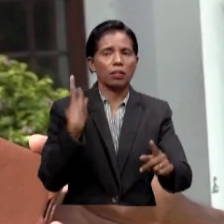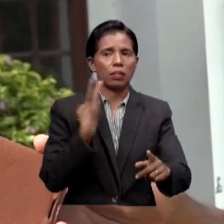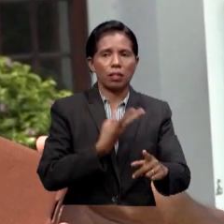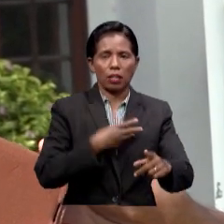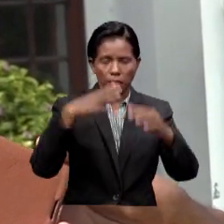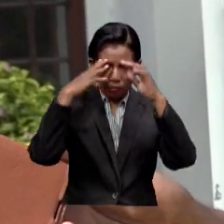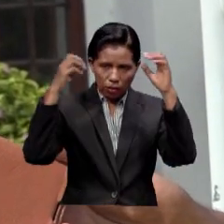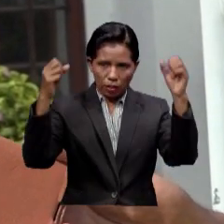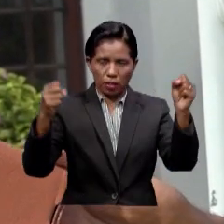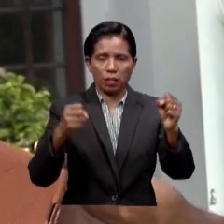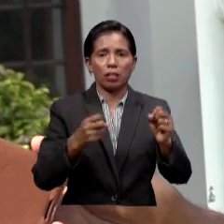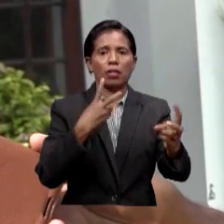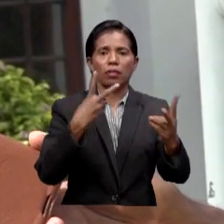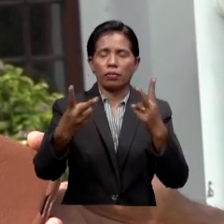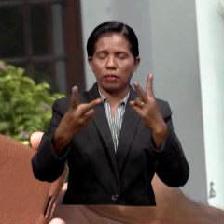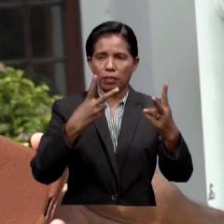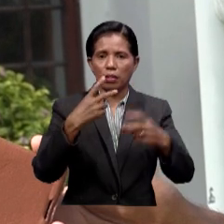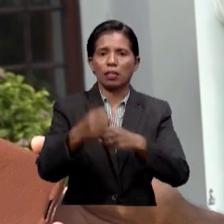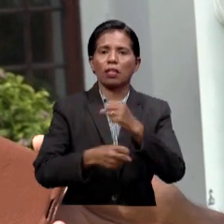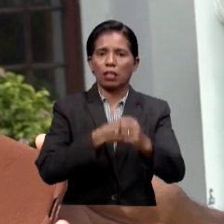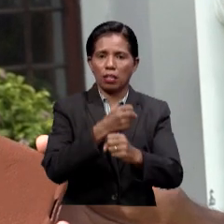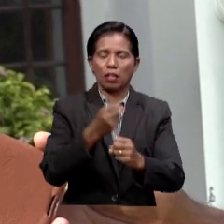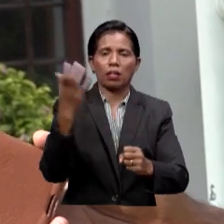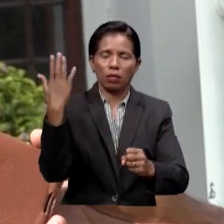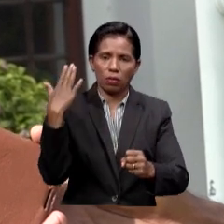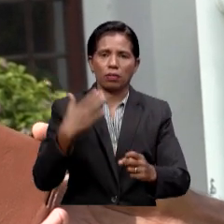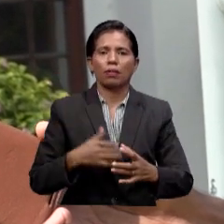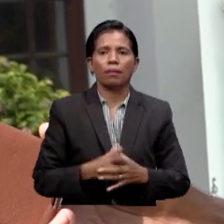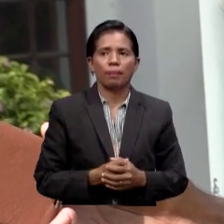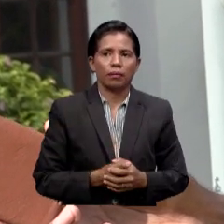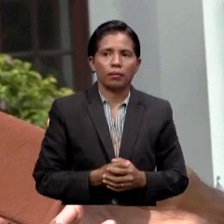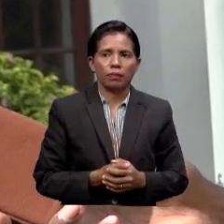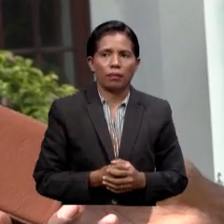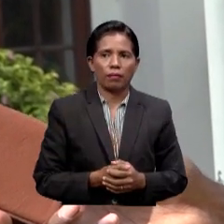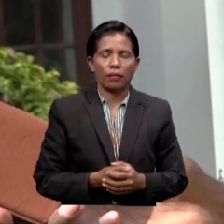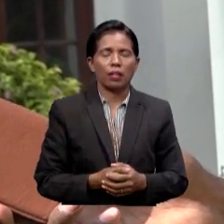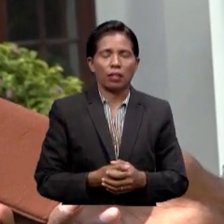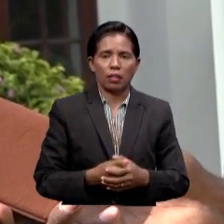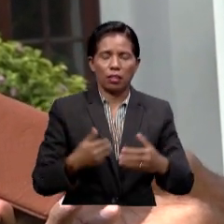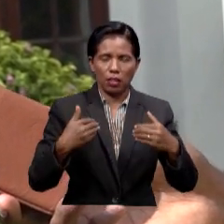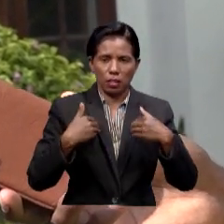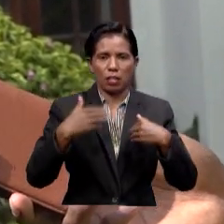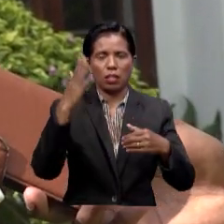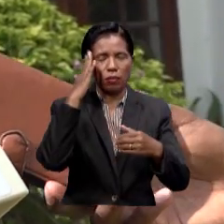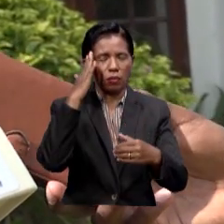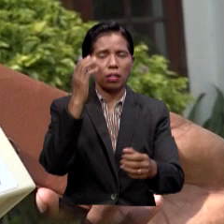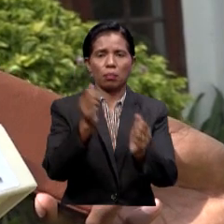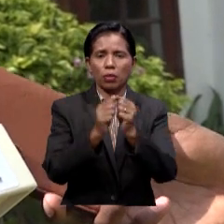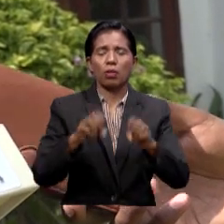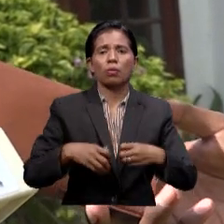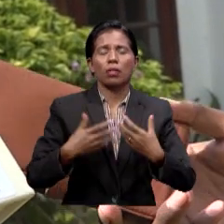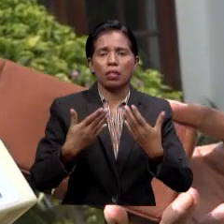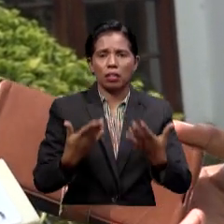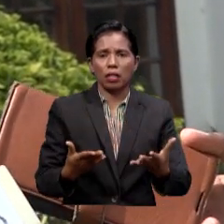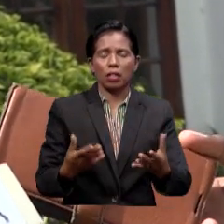ia visita Tinakotu ne inisia mutu kalau sama kata bele kria